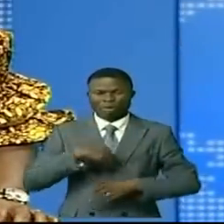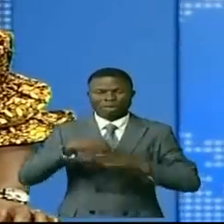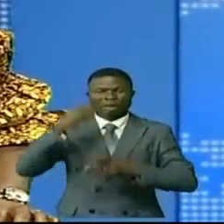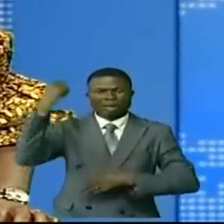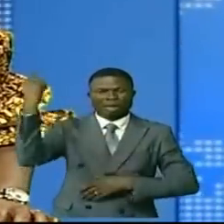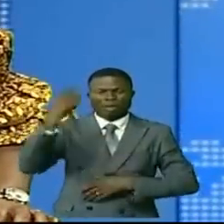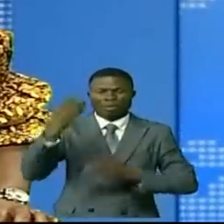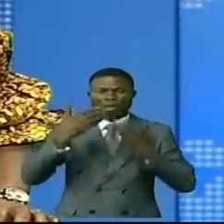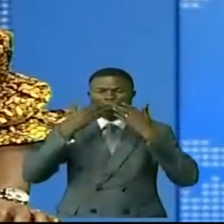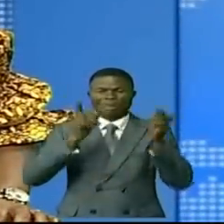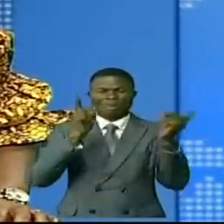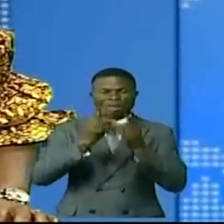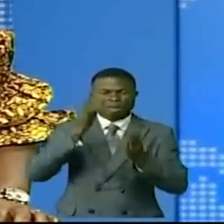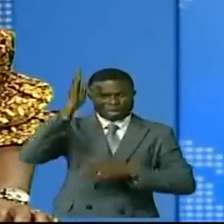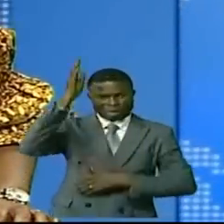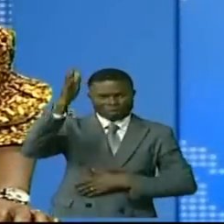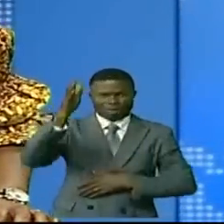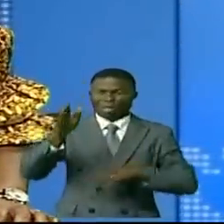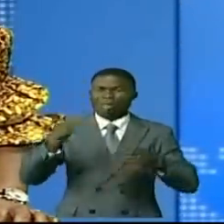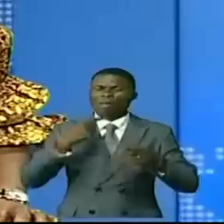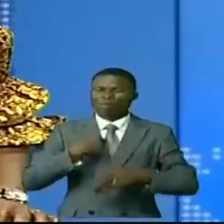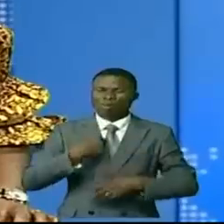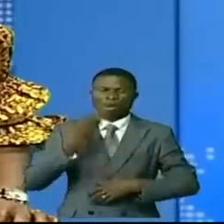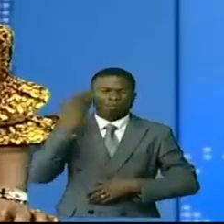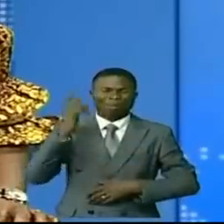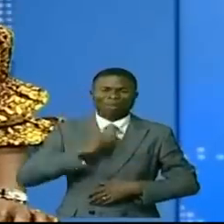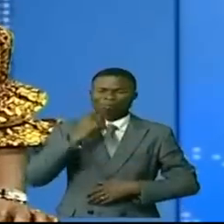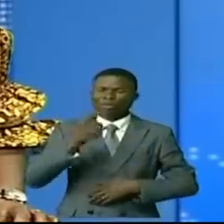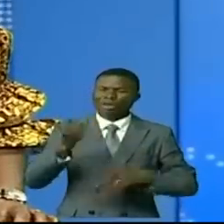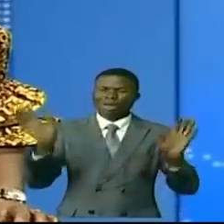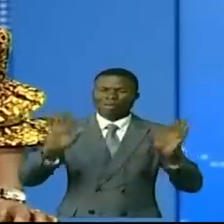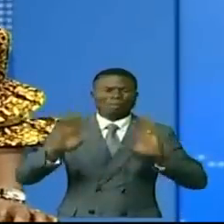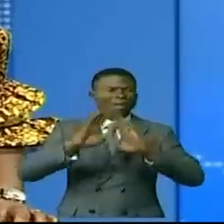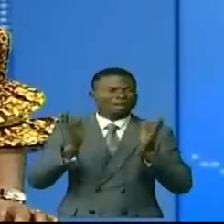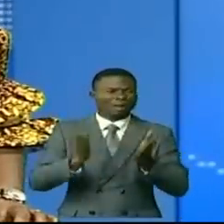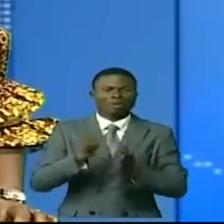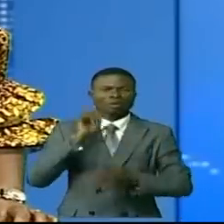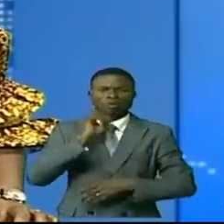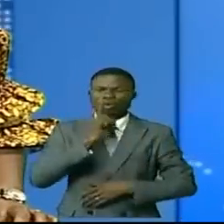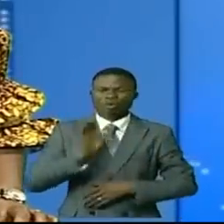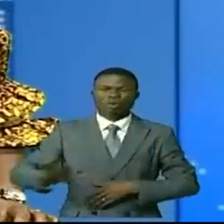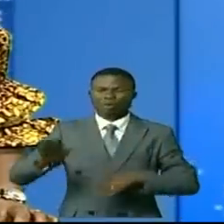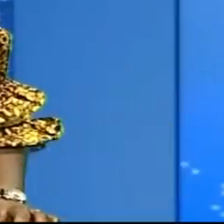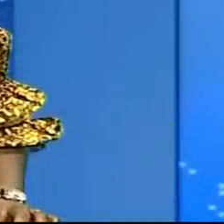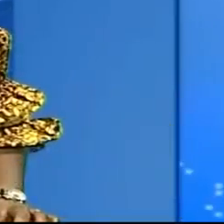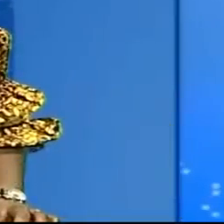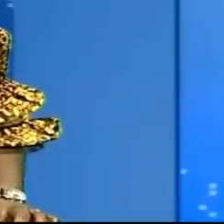monde. Moi, je vous retrouve demain, si Dieu le veut, et avec le même plaisir. Au revoir.